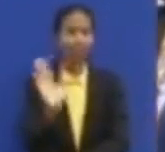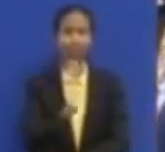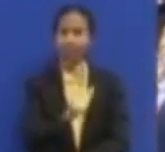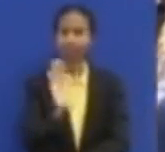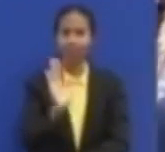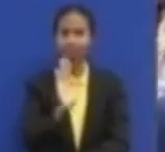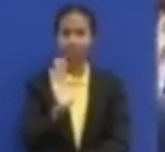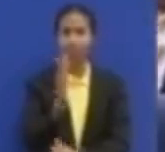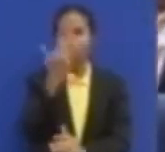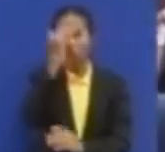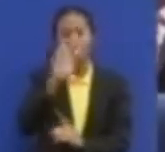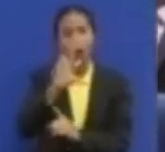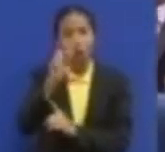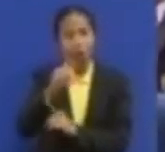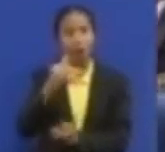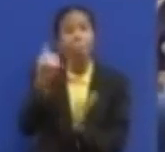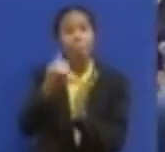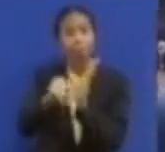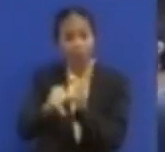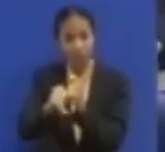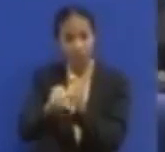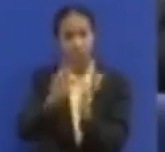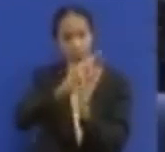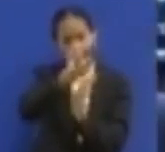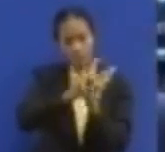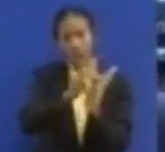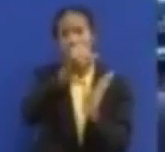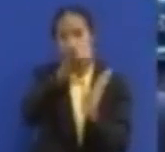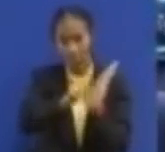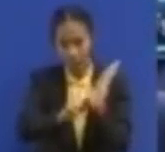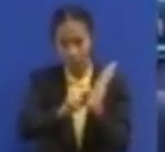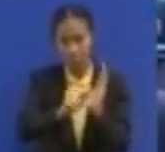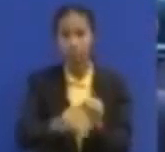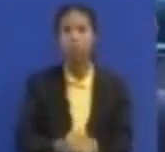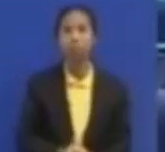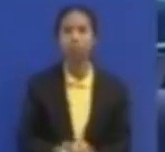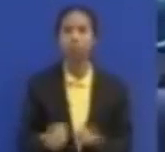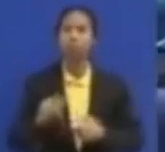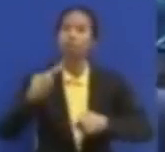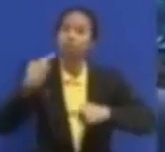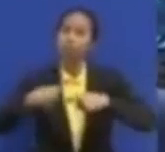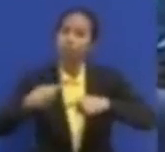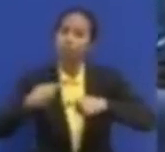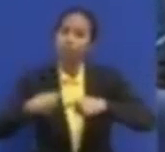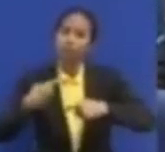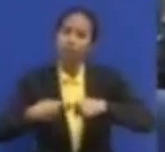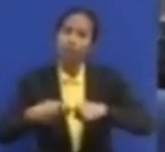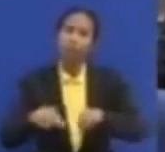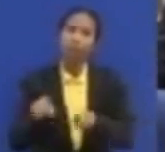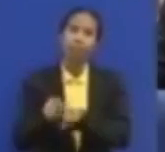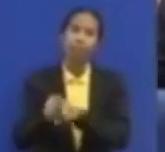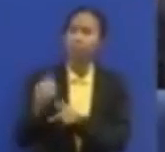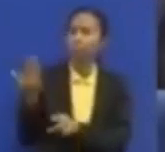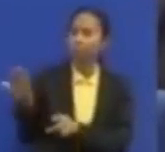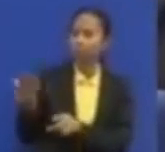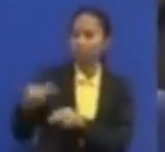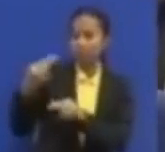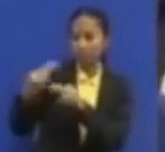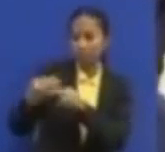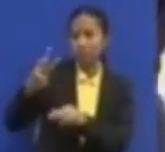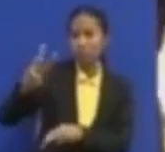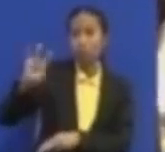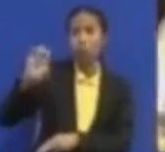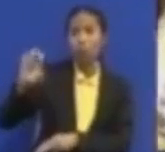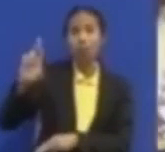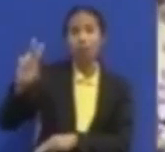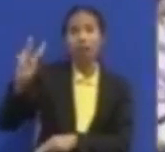ข้อบังคับอีกผิดกฎหมายอีกนั่นก็ลำบากดังที่ท่านวีรกรพูดผมก็